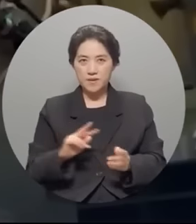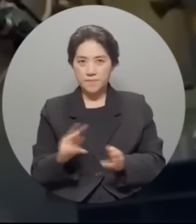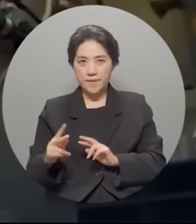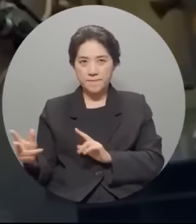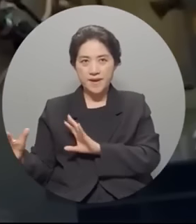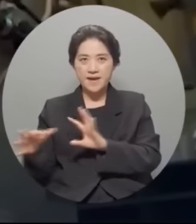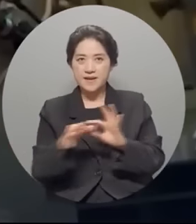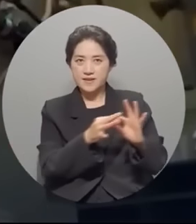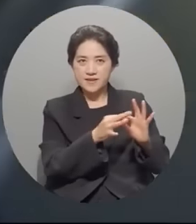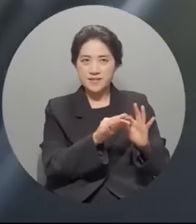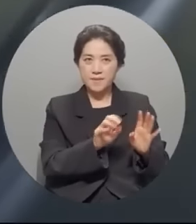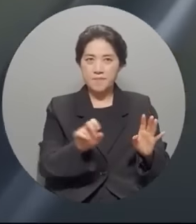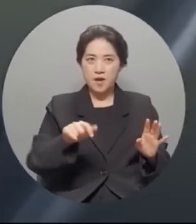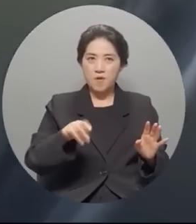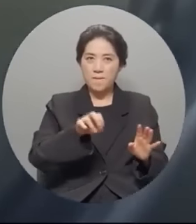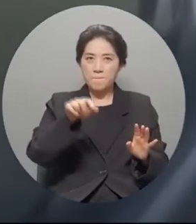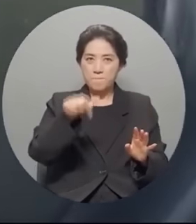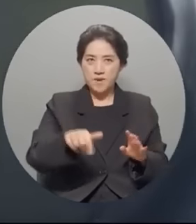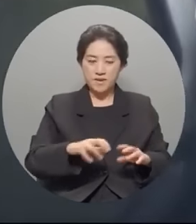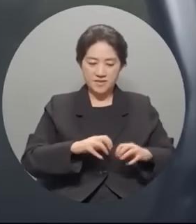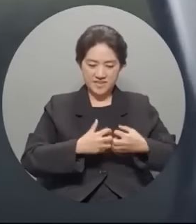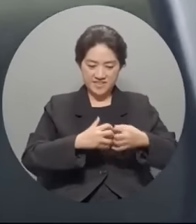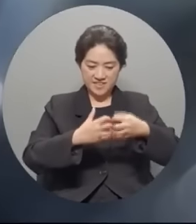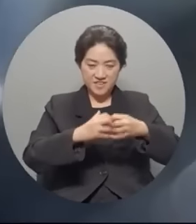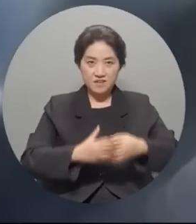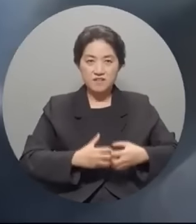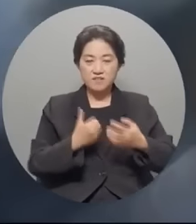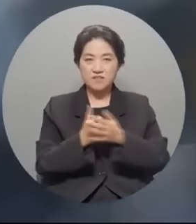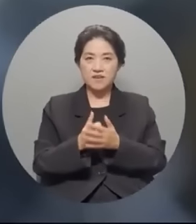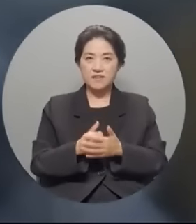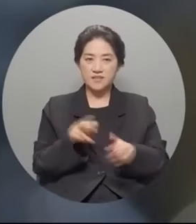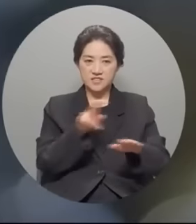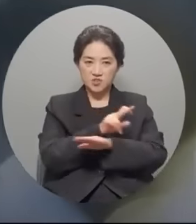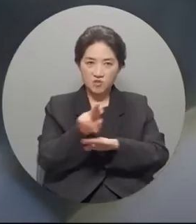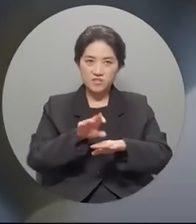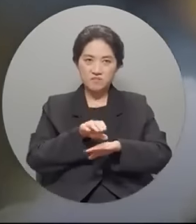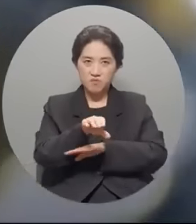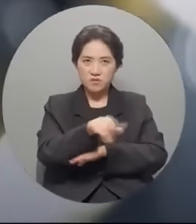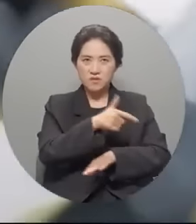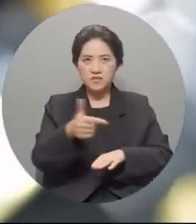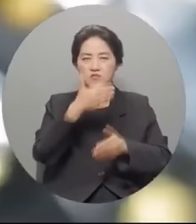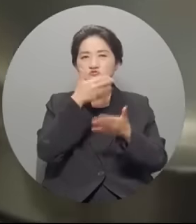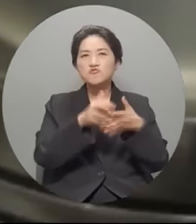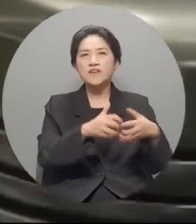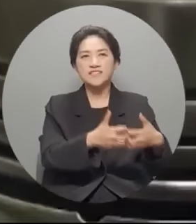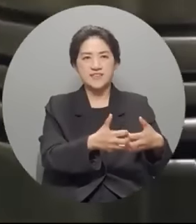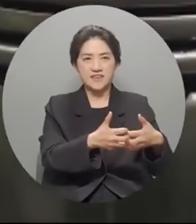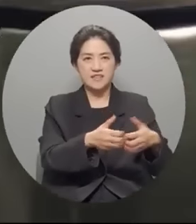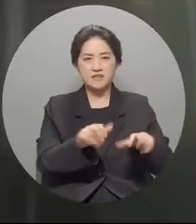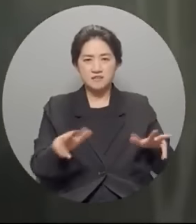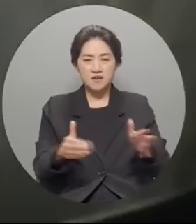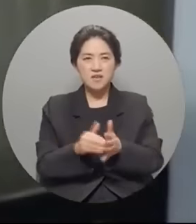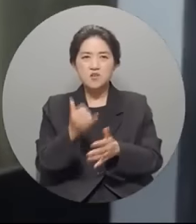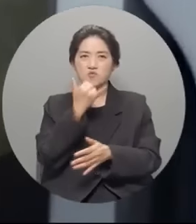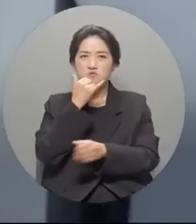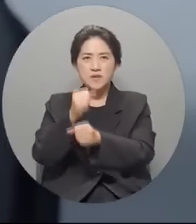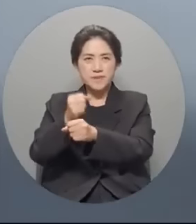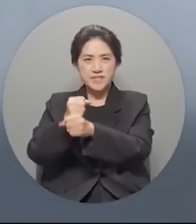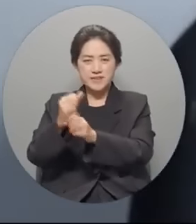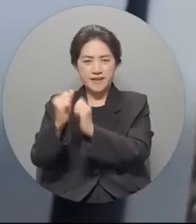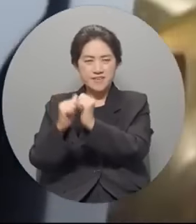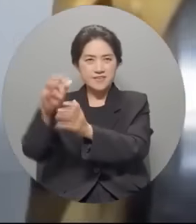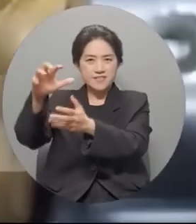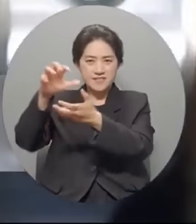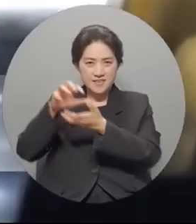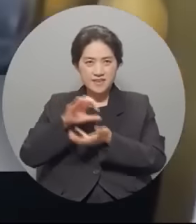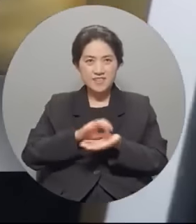동력장치, 파워팩은 전차와 자주포 같은 전술 차량의 핵심 부품입니다. 지금까지 독일산 엔진을 써왔는데